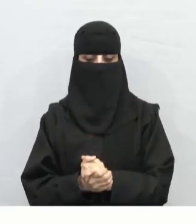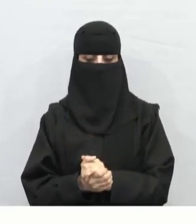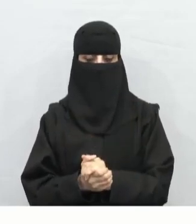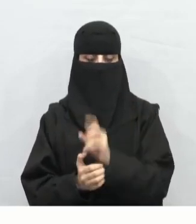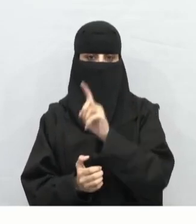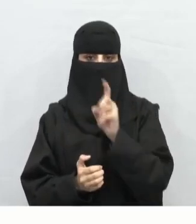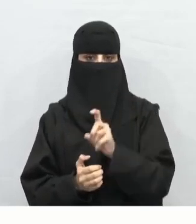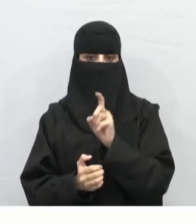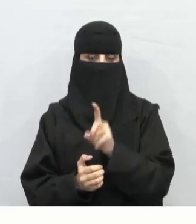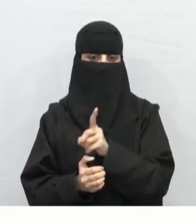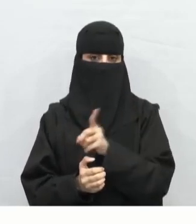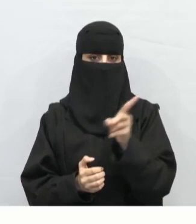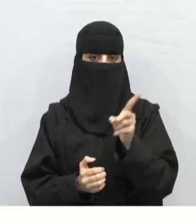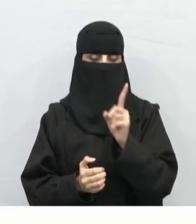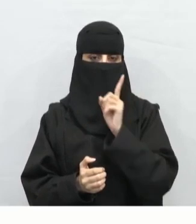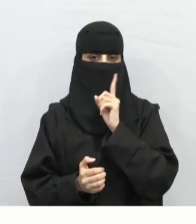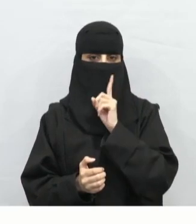سالته امه